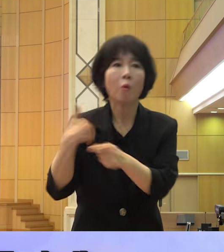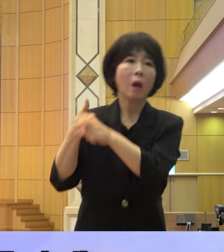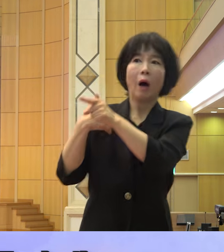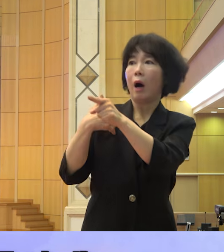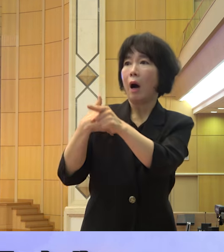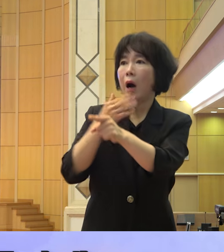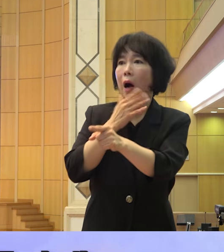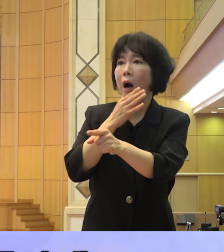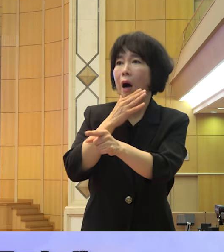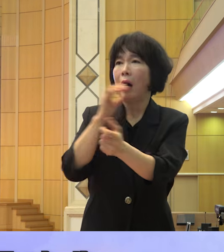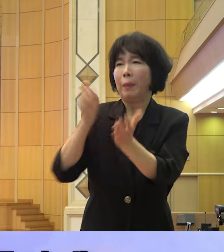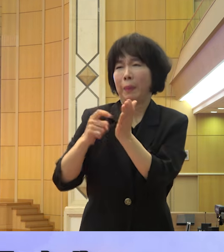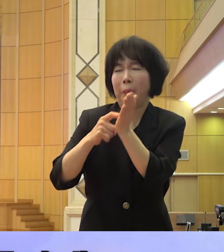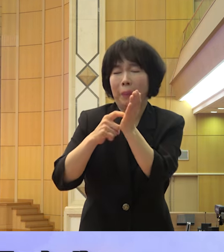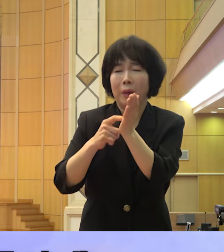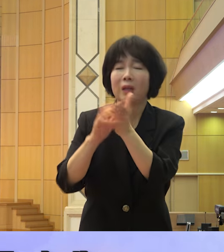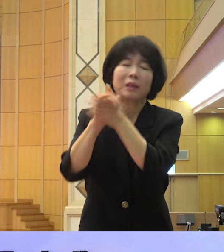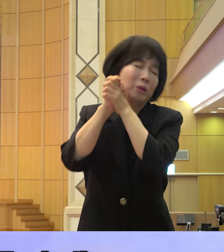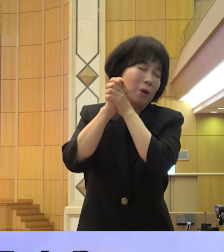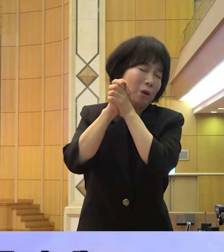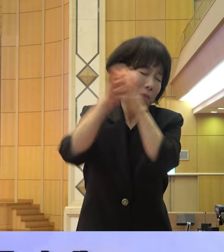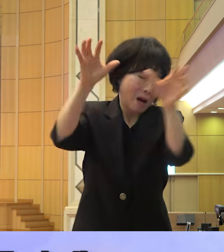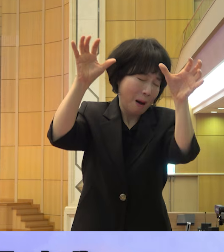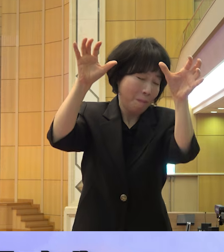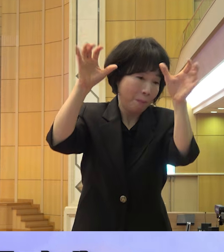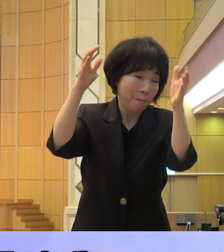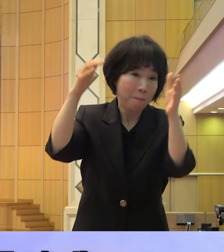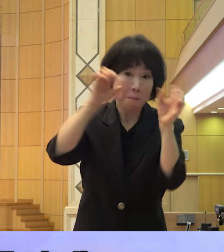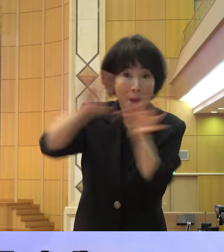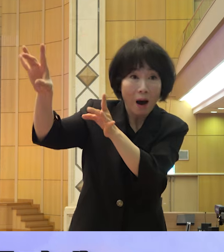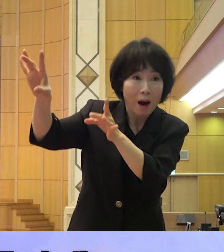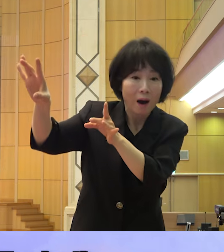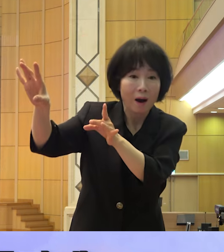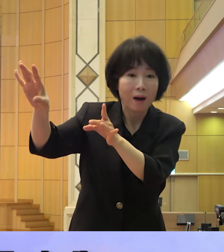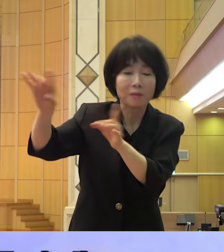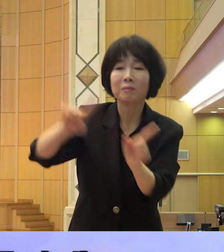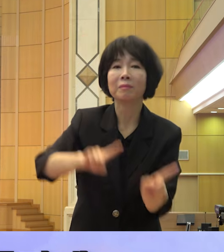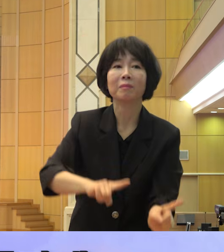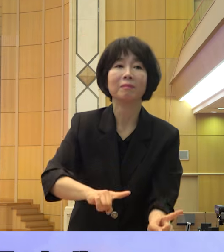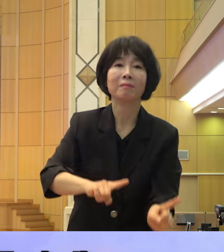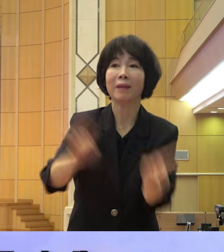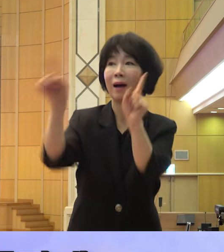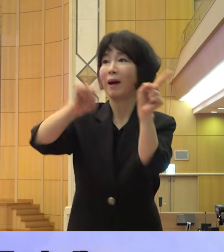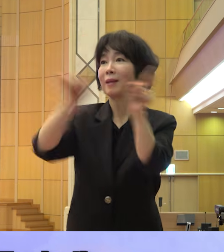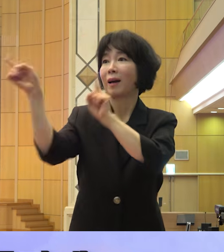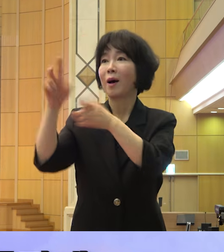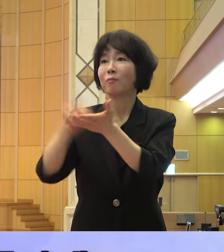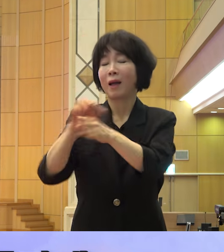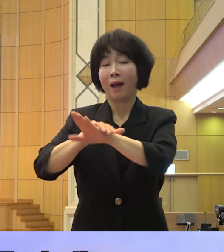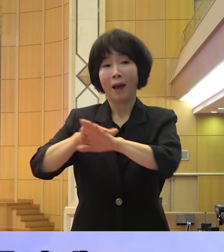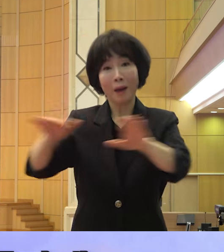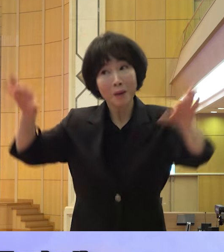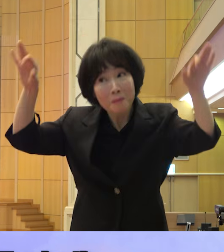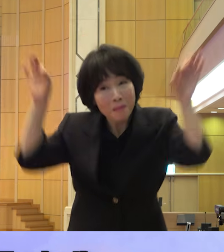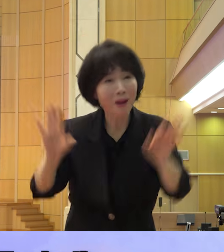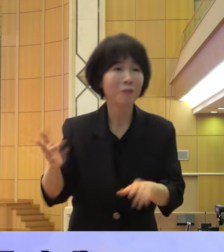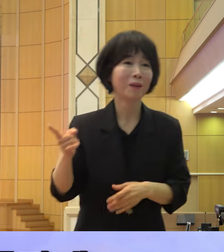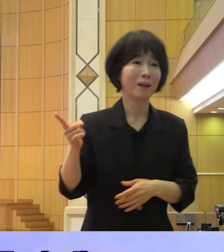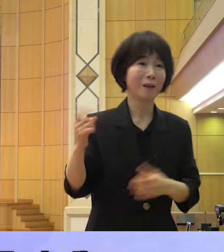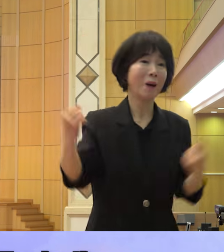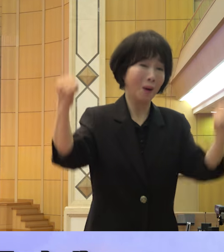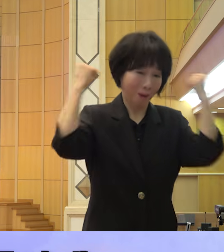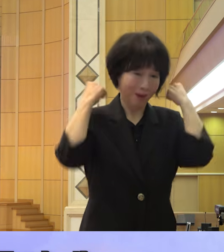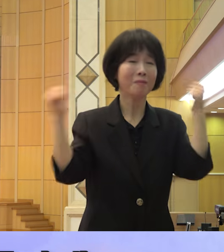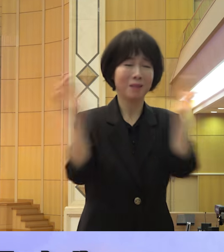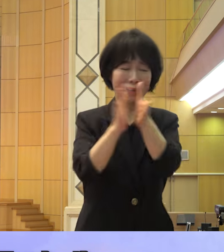기도했어요. 그랬더니 놀라운 역사가 나타나가지고 그냥 싹 해결돼 버렸어요. 이럴 때 박수